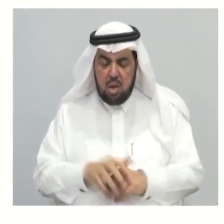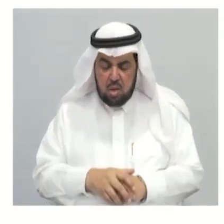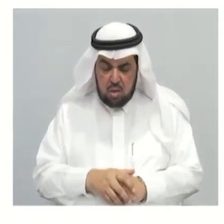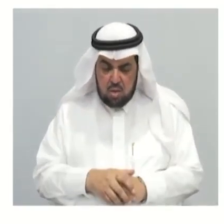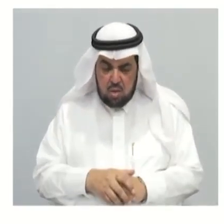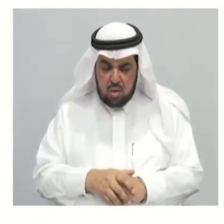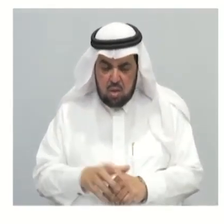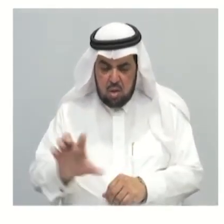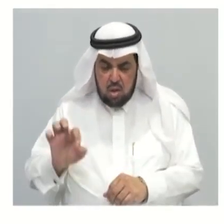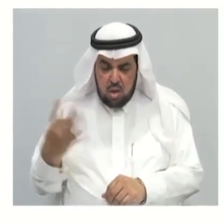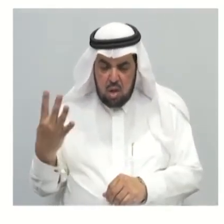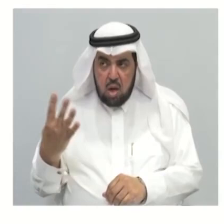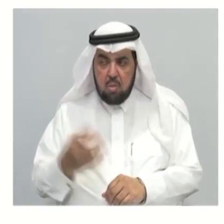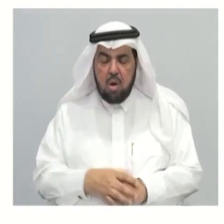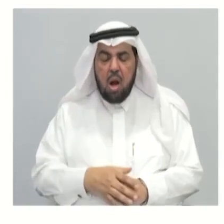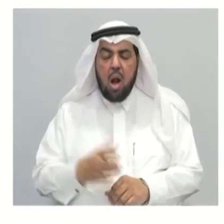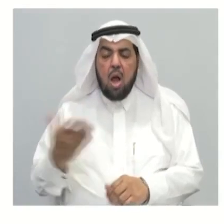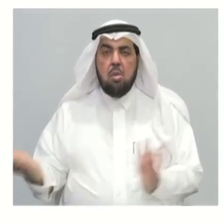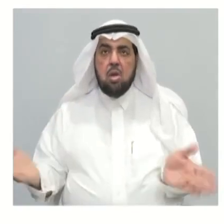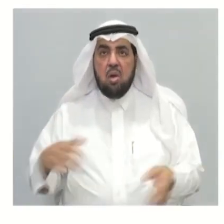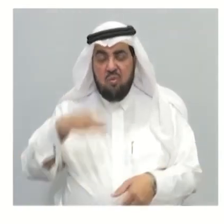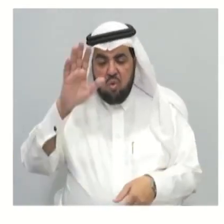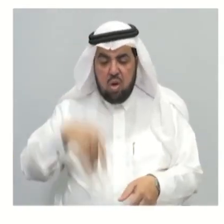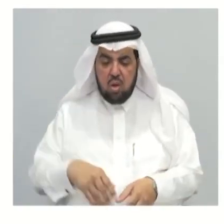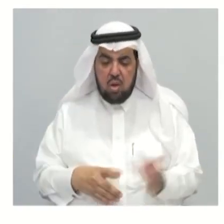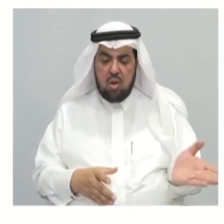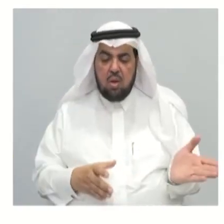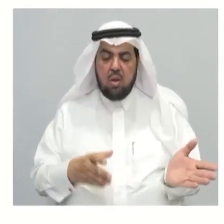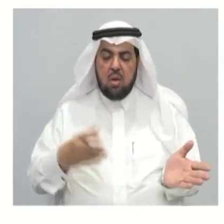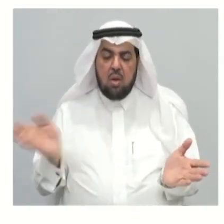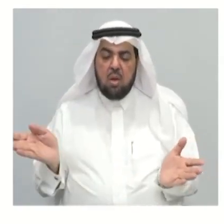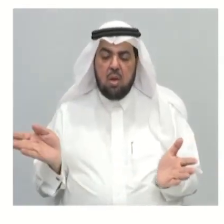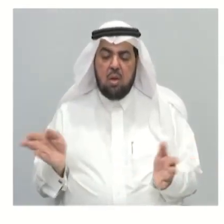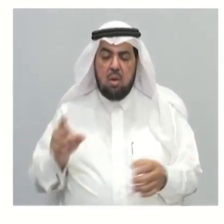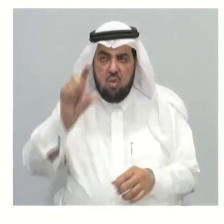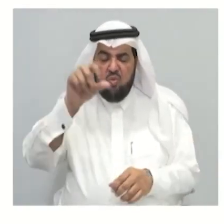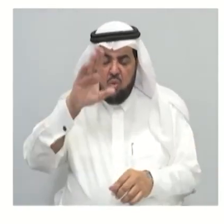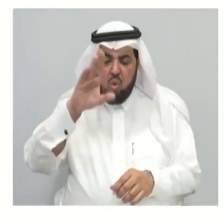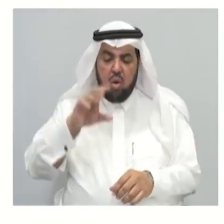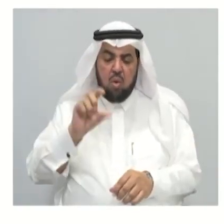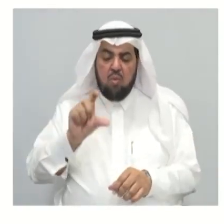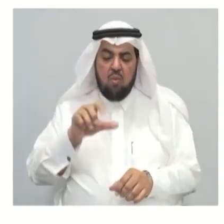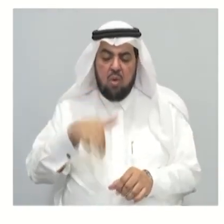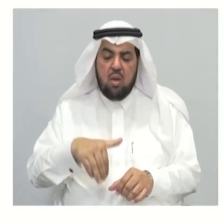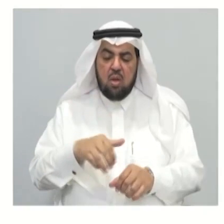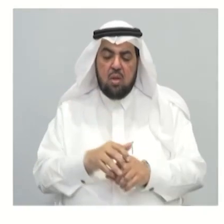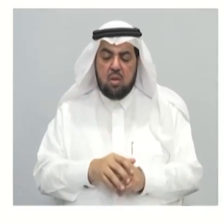للخيارات الاربع او الهوامش الاربع اليسار واليمين